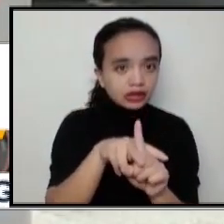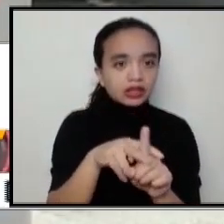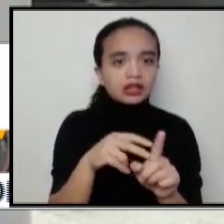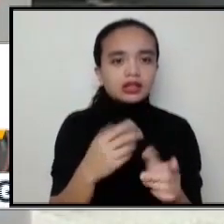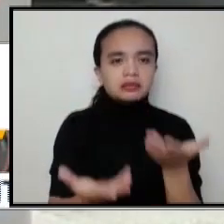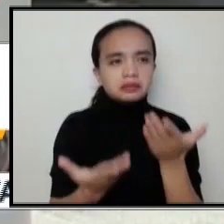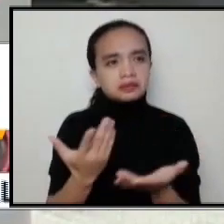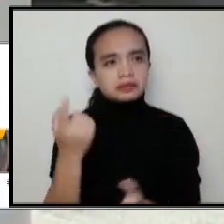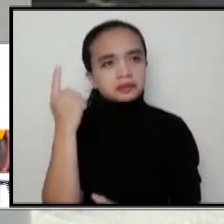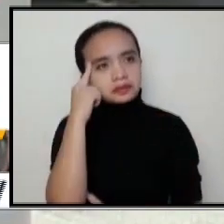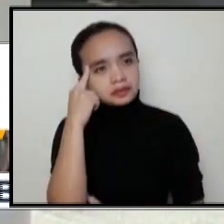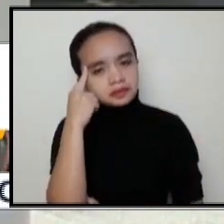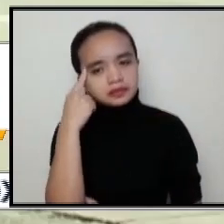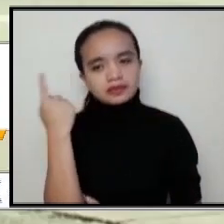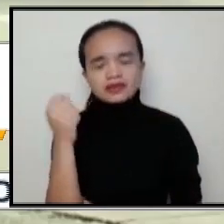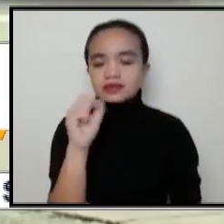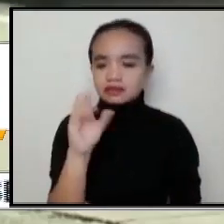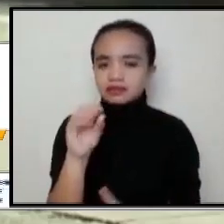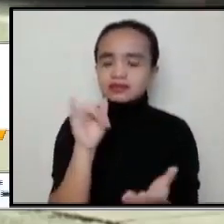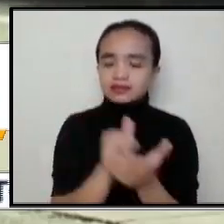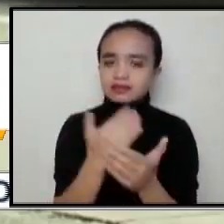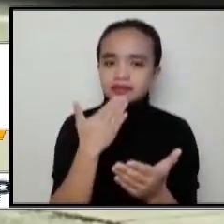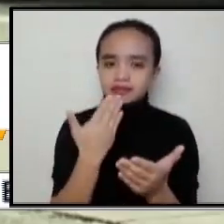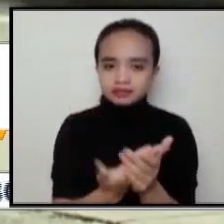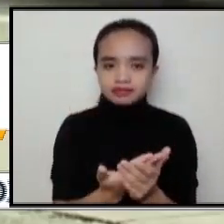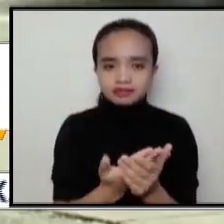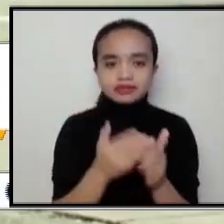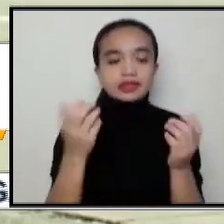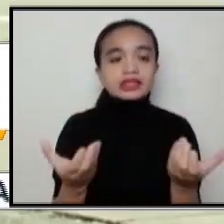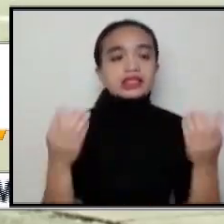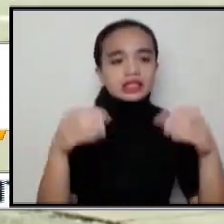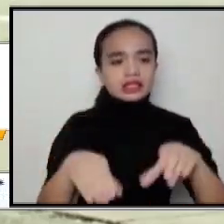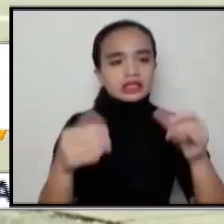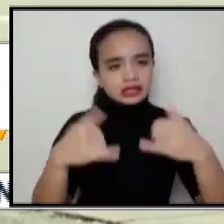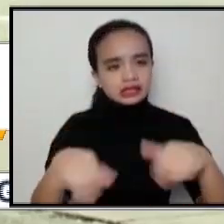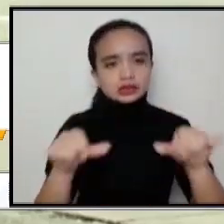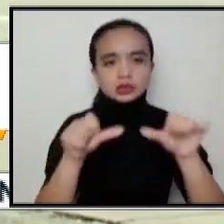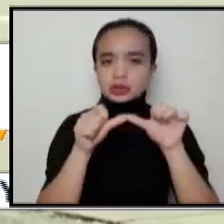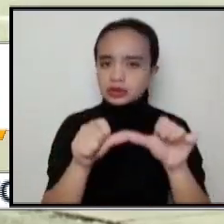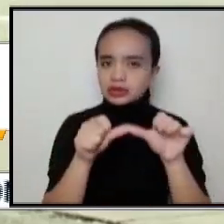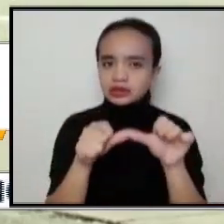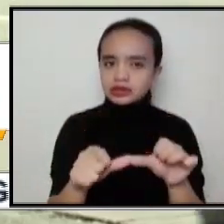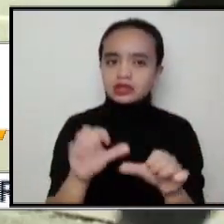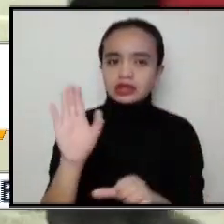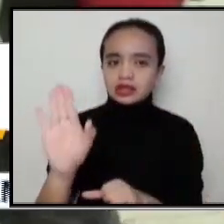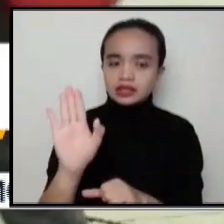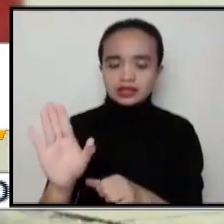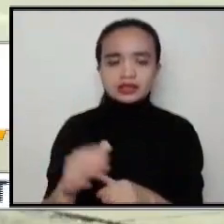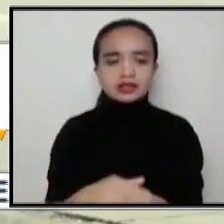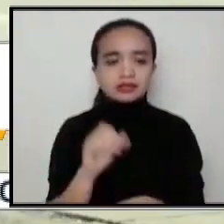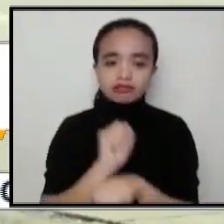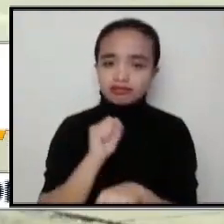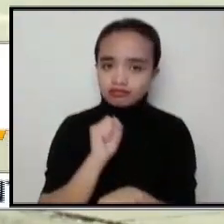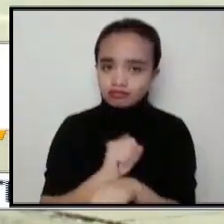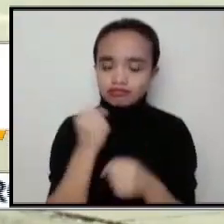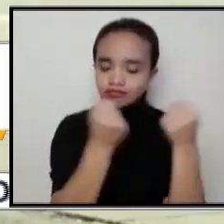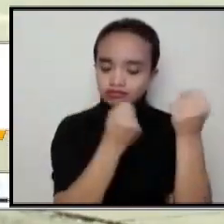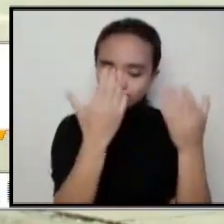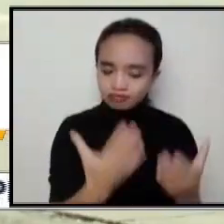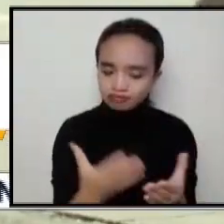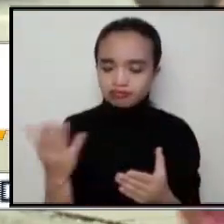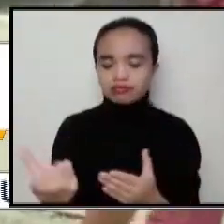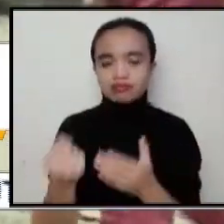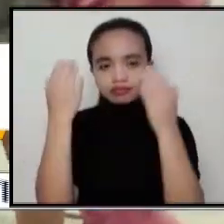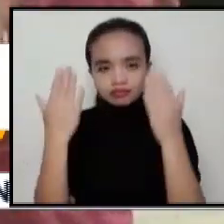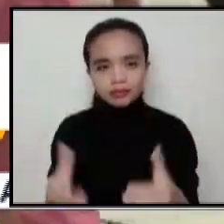noon. So this is a good chance for them to still continue their jobs as drivers and then yung operators, tuloy pa